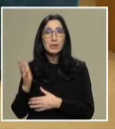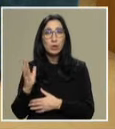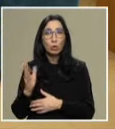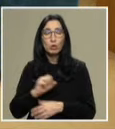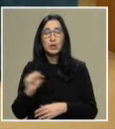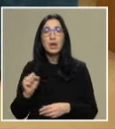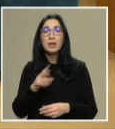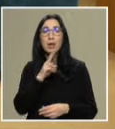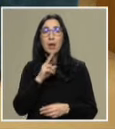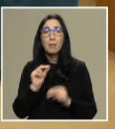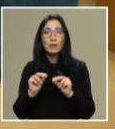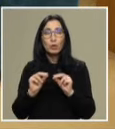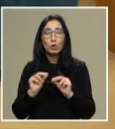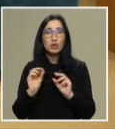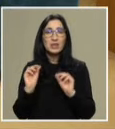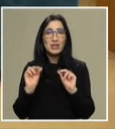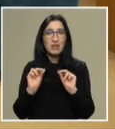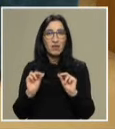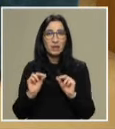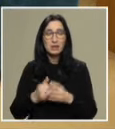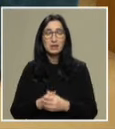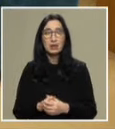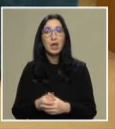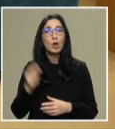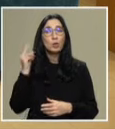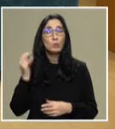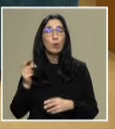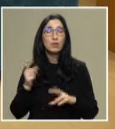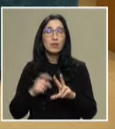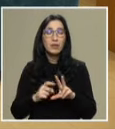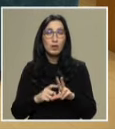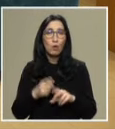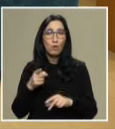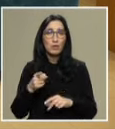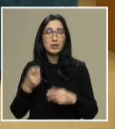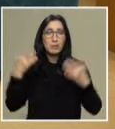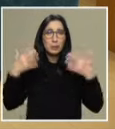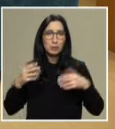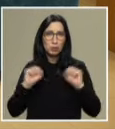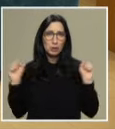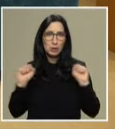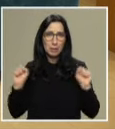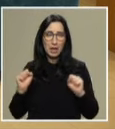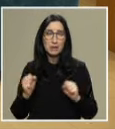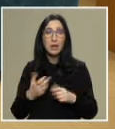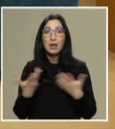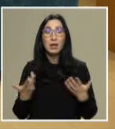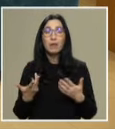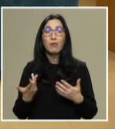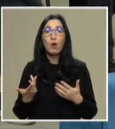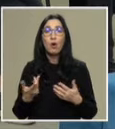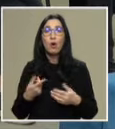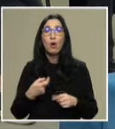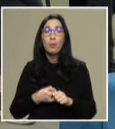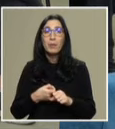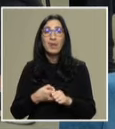и педагогически съветници? Госпожо Цветкова, вие сте училищен психолог в Русенската математическа гимназия. Какво налага присъствието